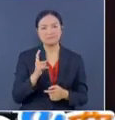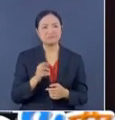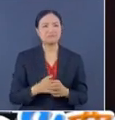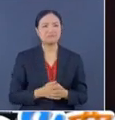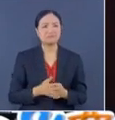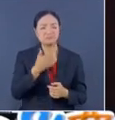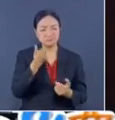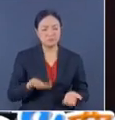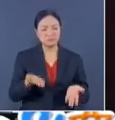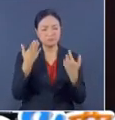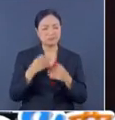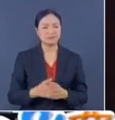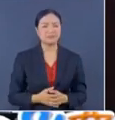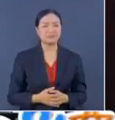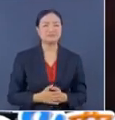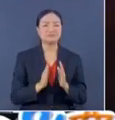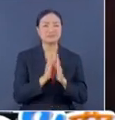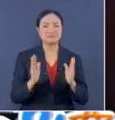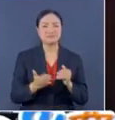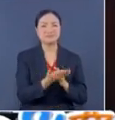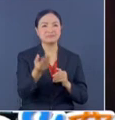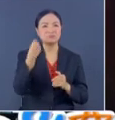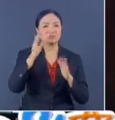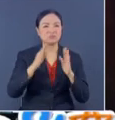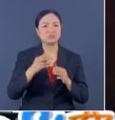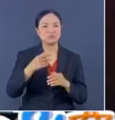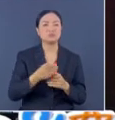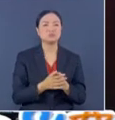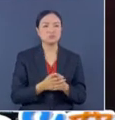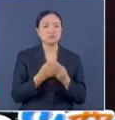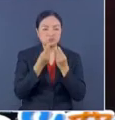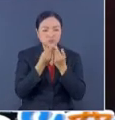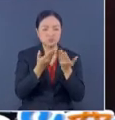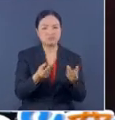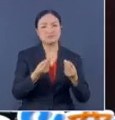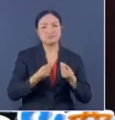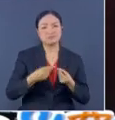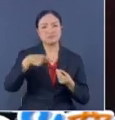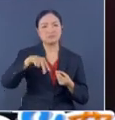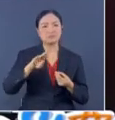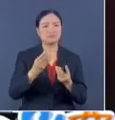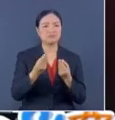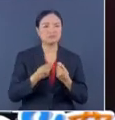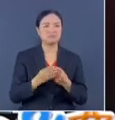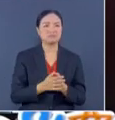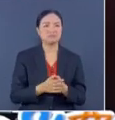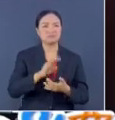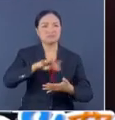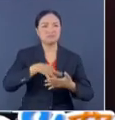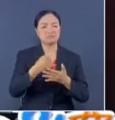ะว่าเบาหวานแล้วค่ะก็ขอบคุณทุกคนที่อวยพร จริงๆมันผิดแผนไปหมดทุกอย่างเลยครับ